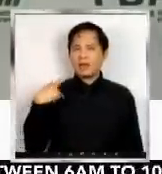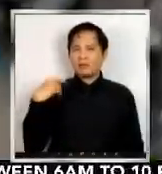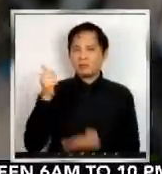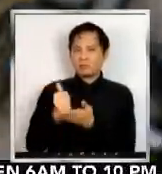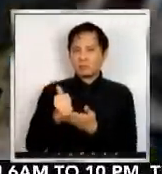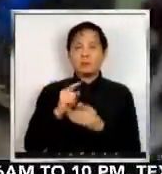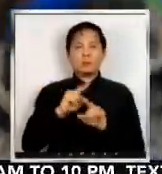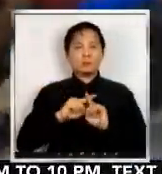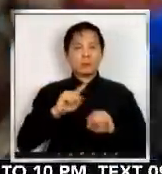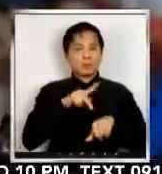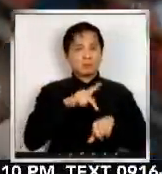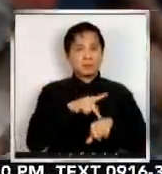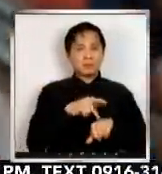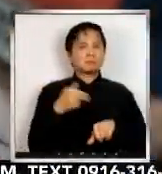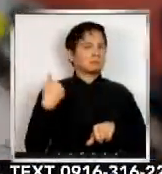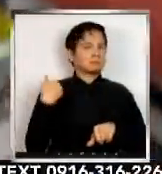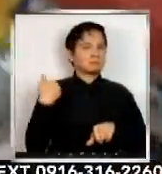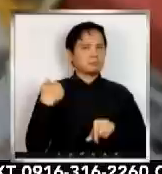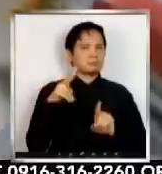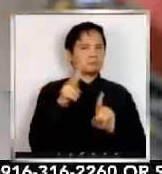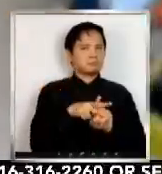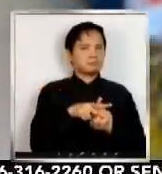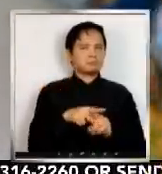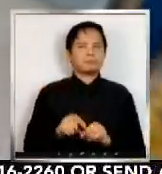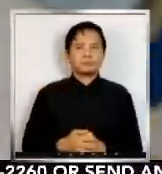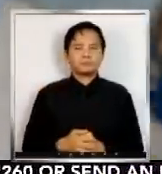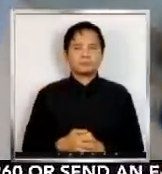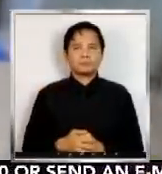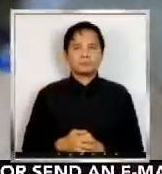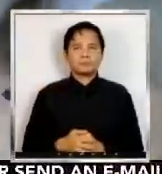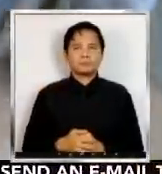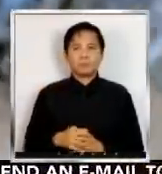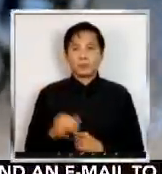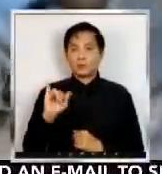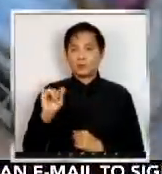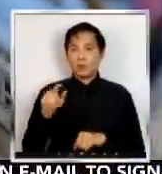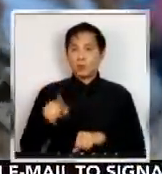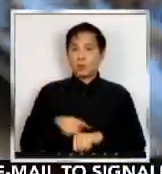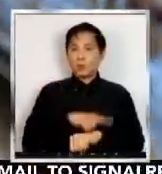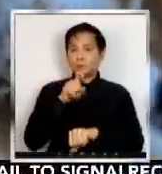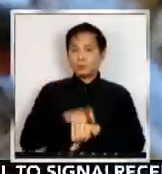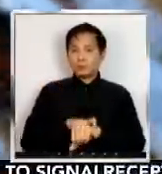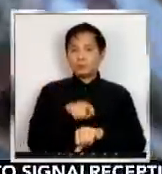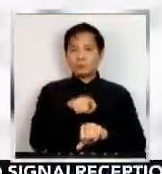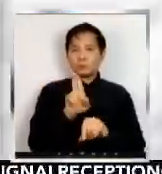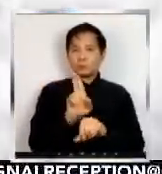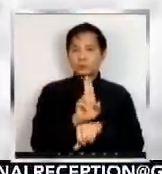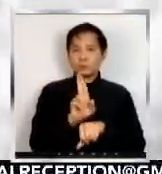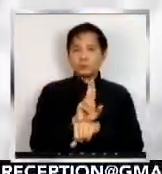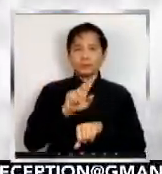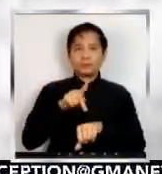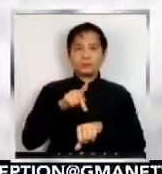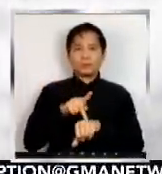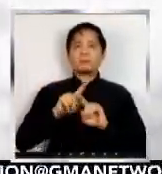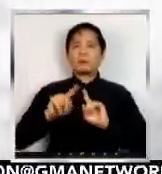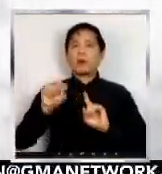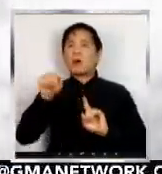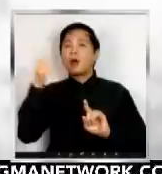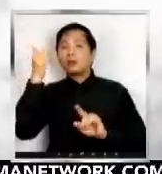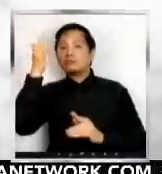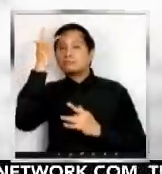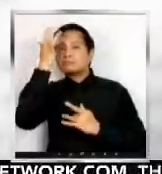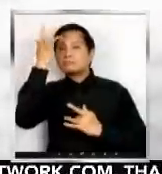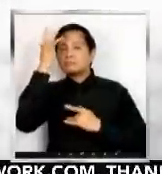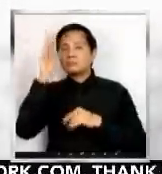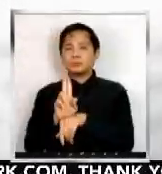nag-a-apply. Ang tocilizumab naman, matagal nang ginagamit sa Pilipinas pero para sa ibang sakit. Ito ang sinasabi ng Zulig Pharma